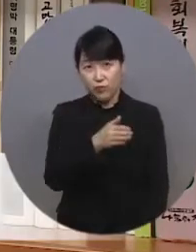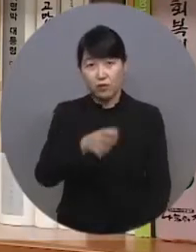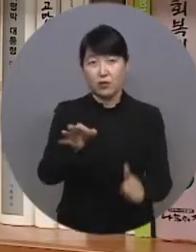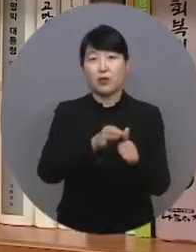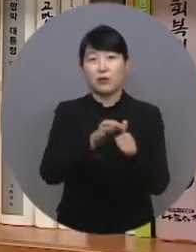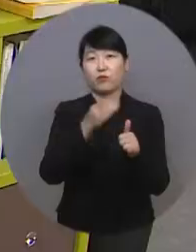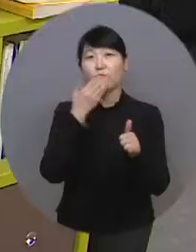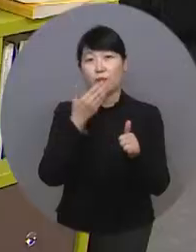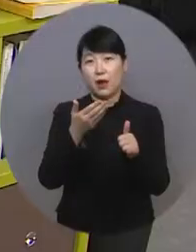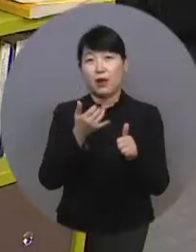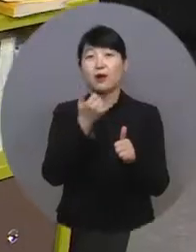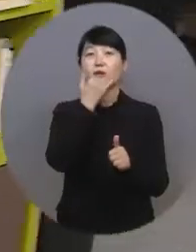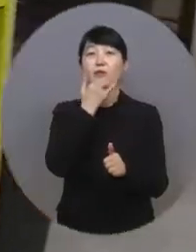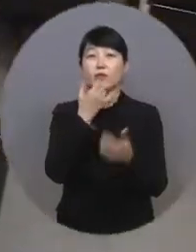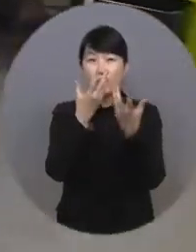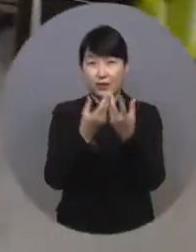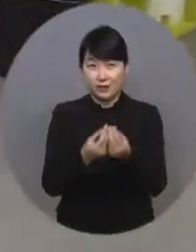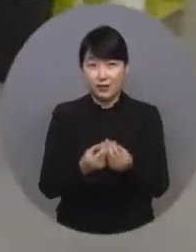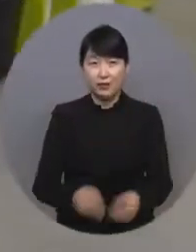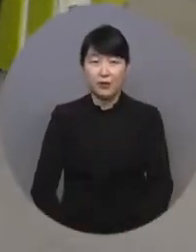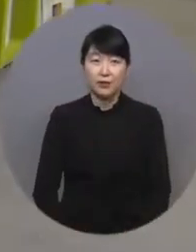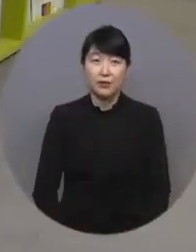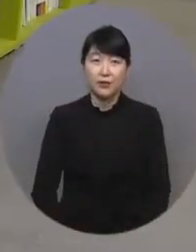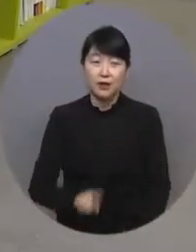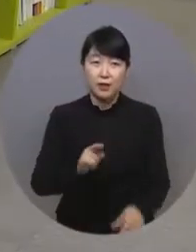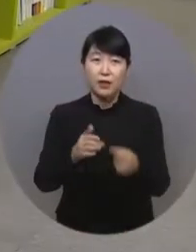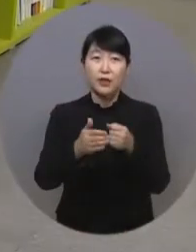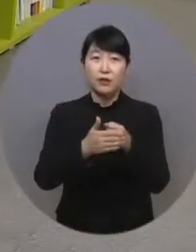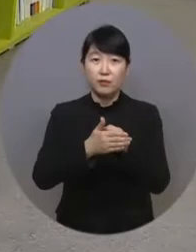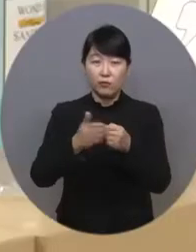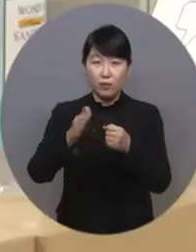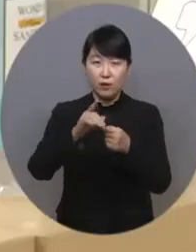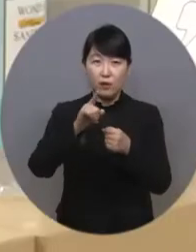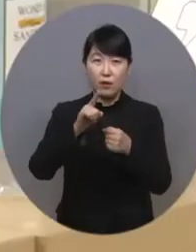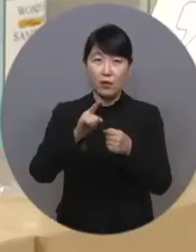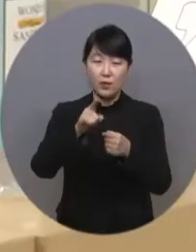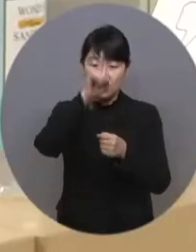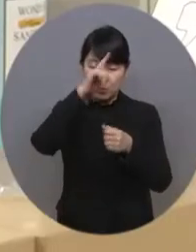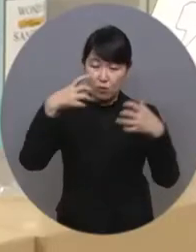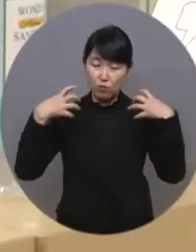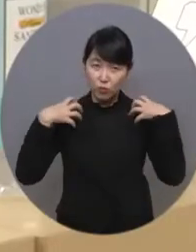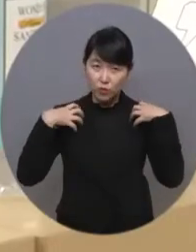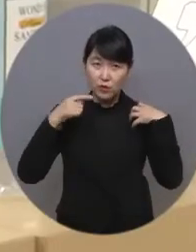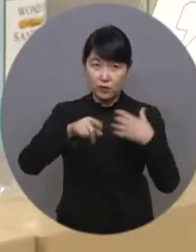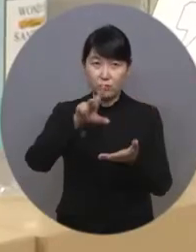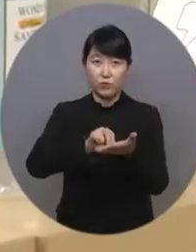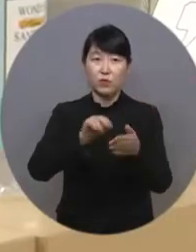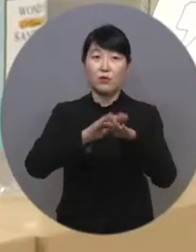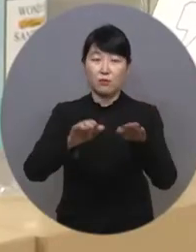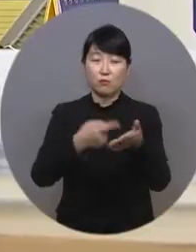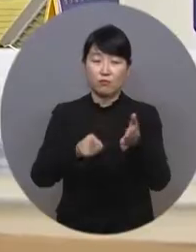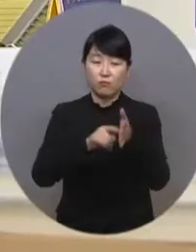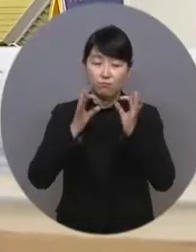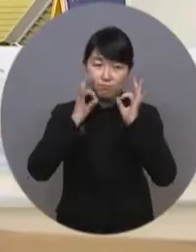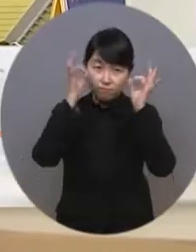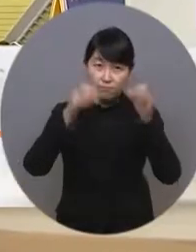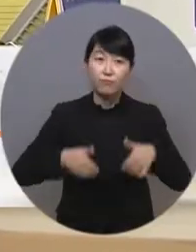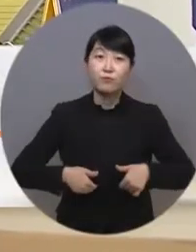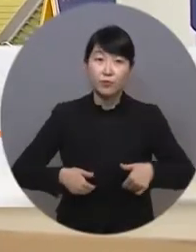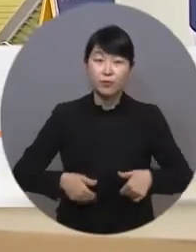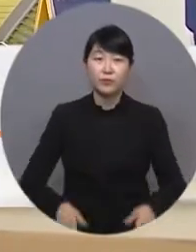가능합니다 이에 대해 장애인 제도계산 솔루션 측은 관계당국의 개선책 마련을 촉구했습니다